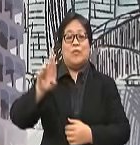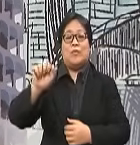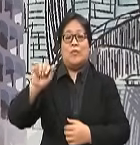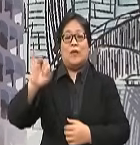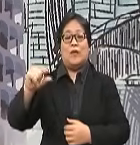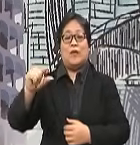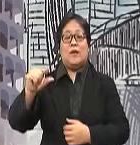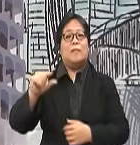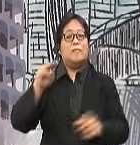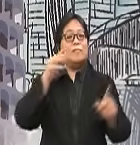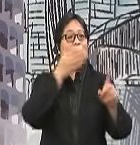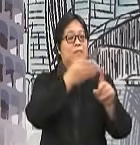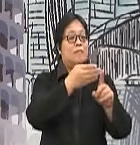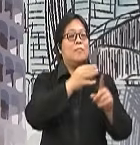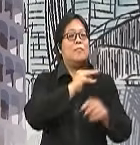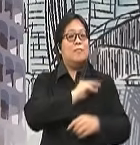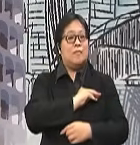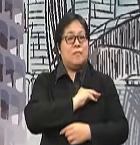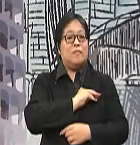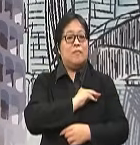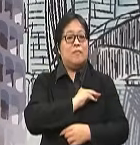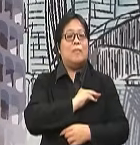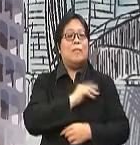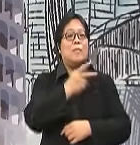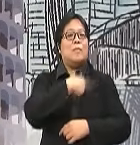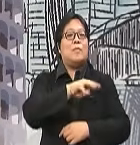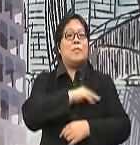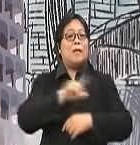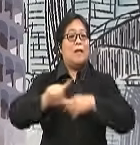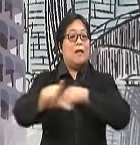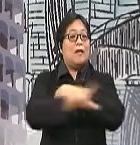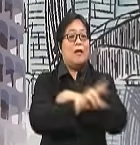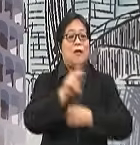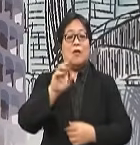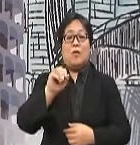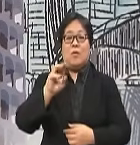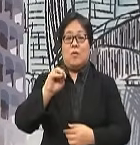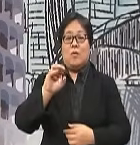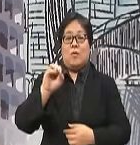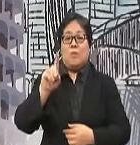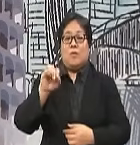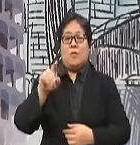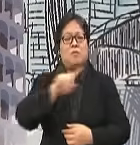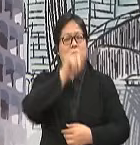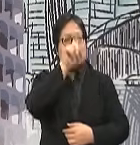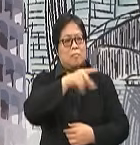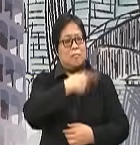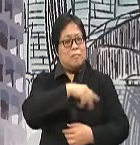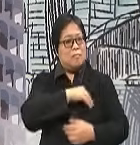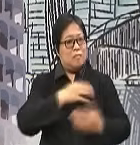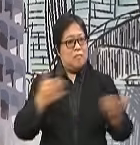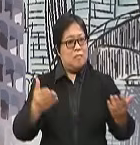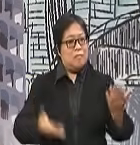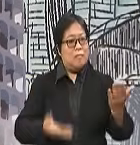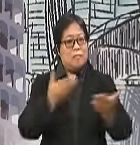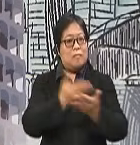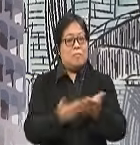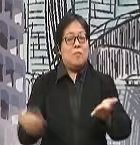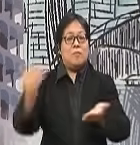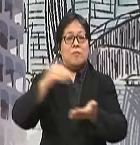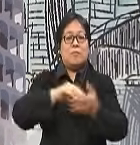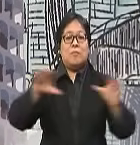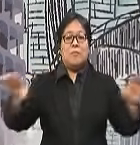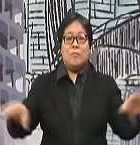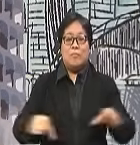perusahaan ladangan dan komoditi beliau mau tahu adkah kebencian bercadang untuk memperkenalkan smule skim